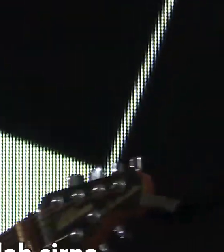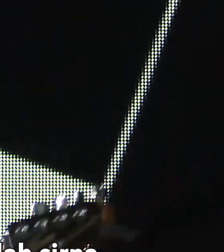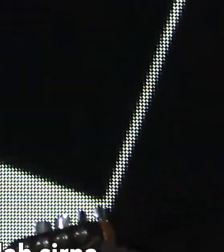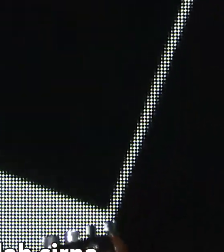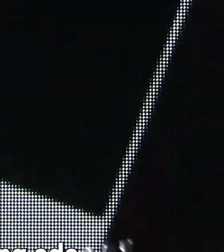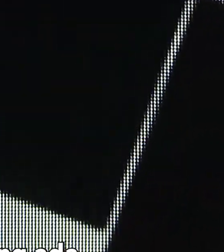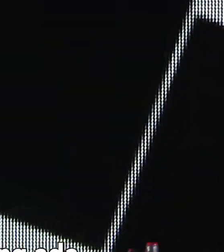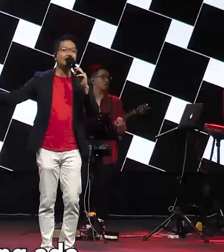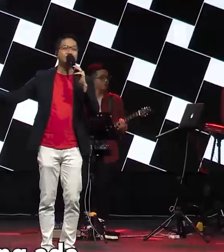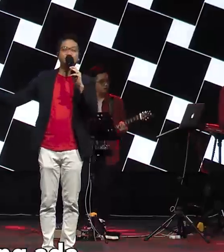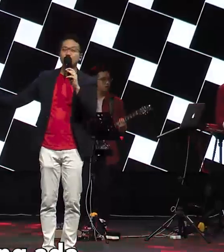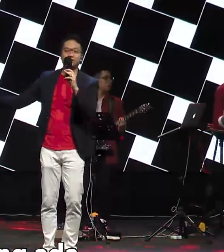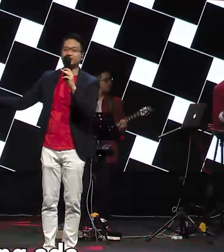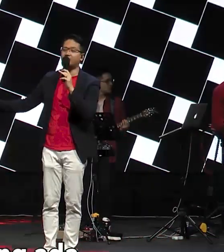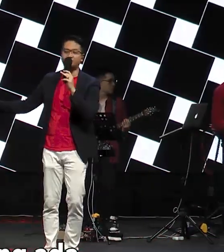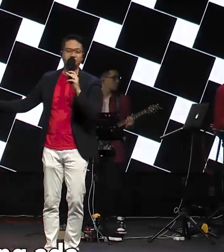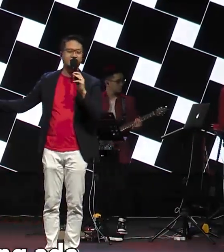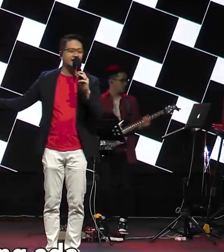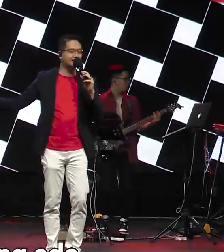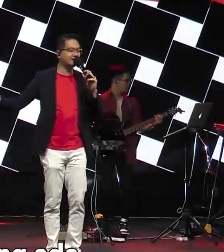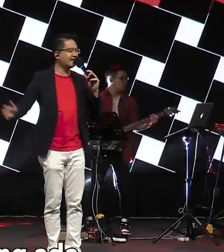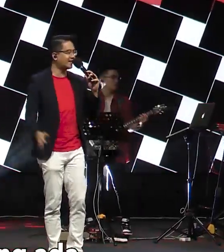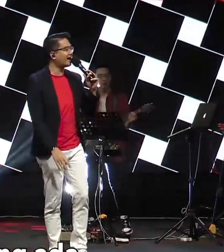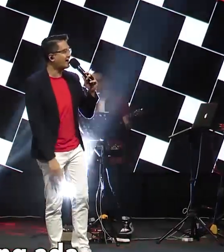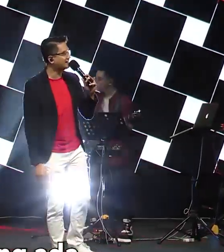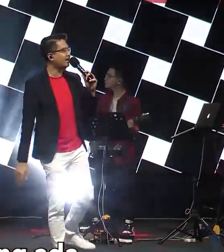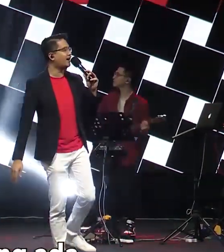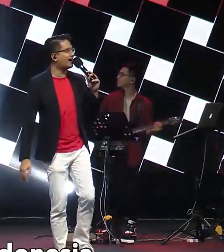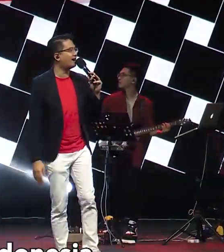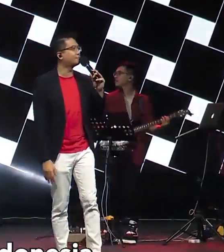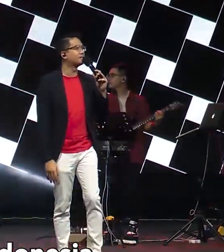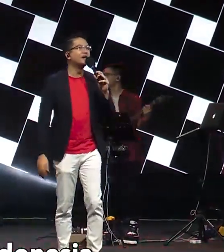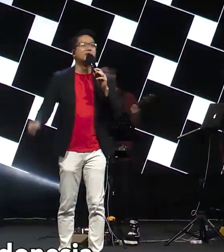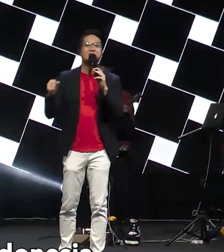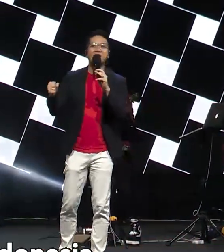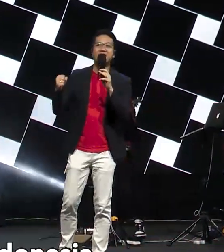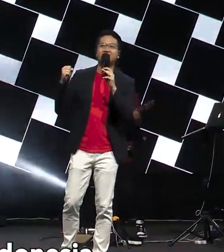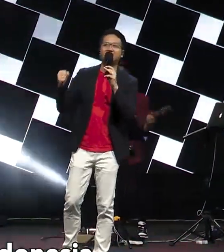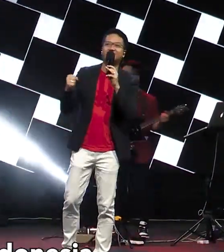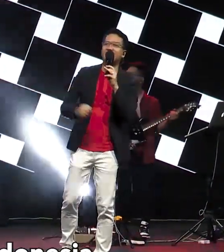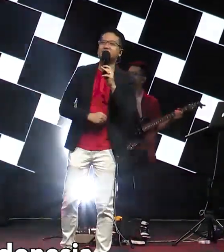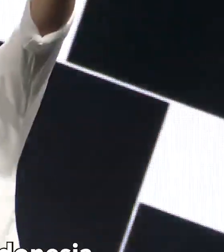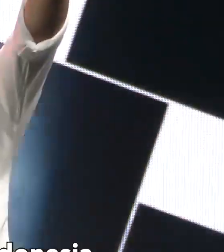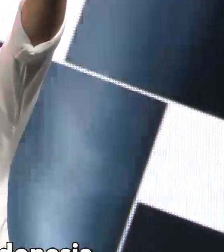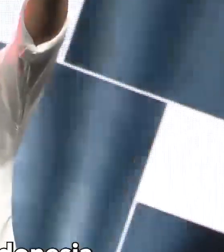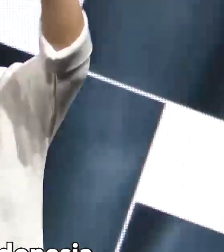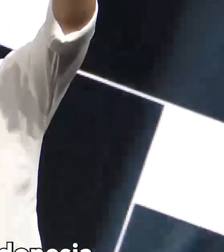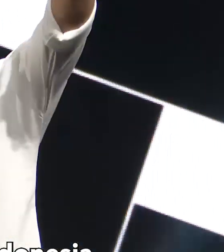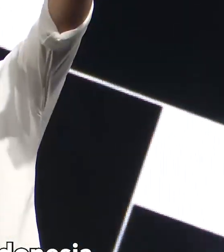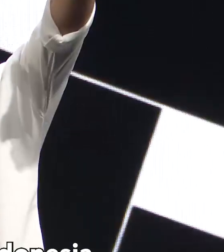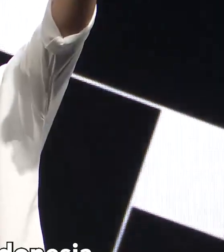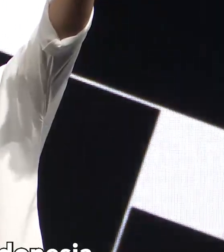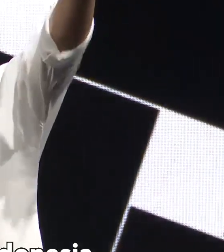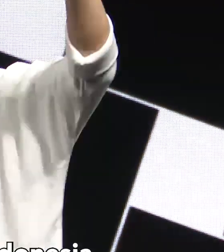sirna. Hancurkan kebencian yang ada, berbeda tetap kita